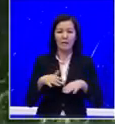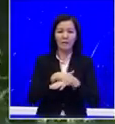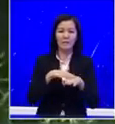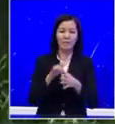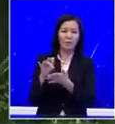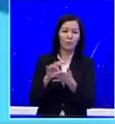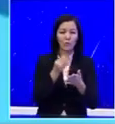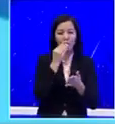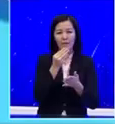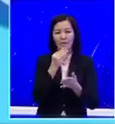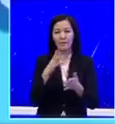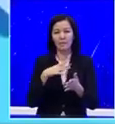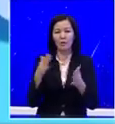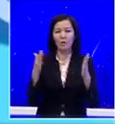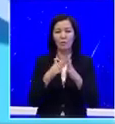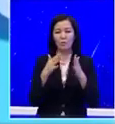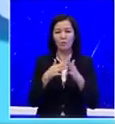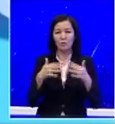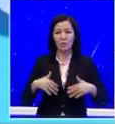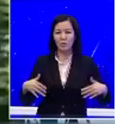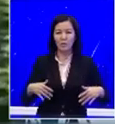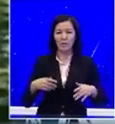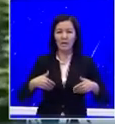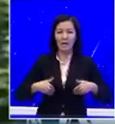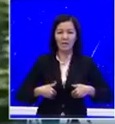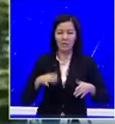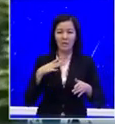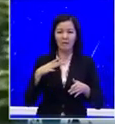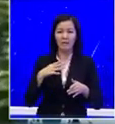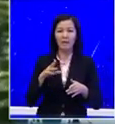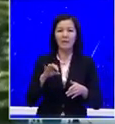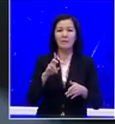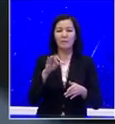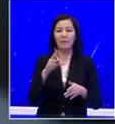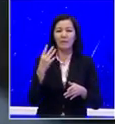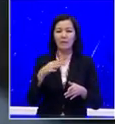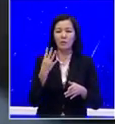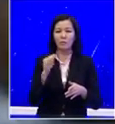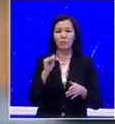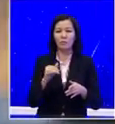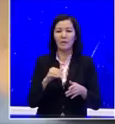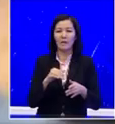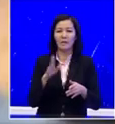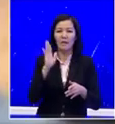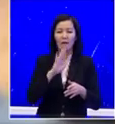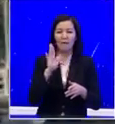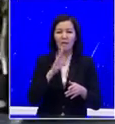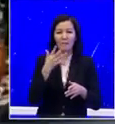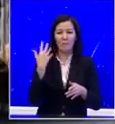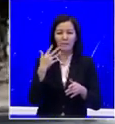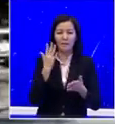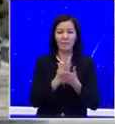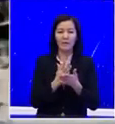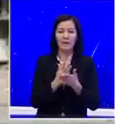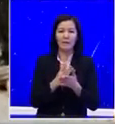туристер тамақтандырып келген үй-күйсіз жануарлар аш қалды. Тбилисиде бүгінде 43 мың қаңғыбас ит мысық бар. Қаңырап бос